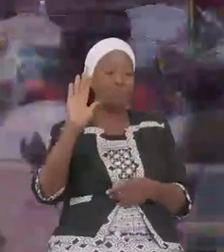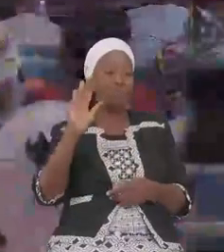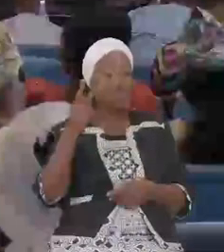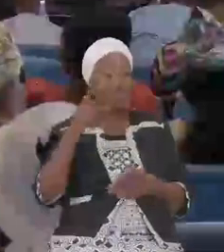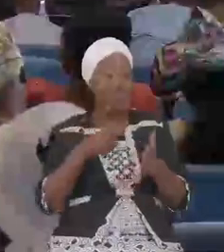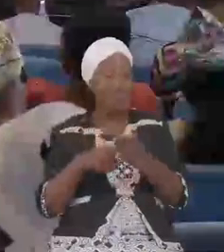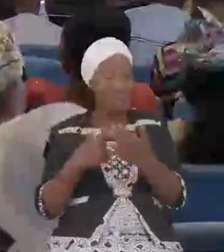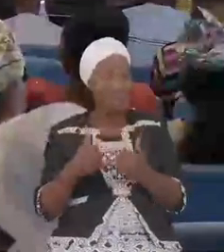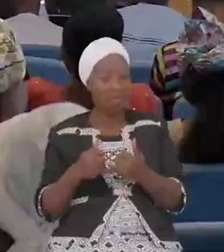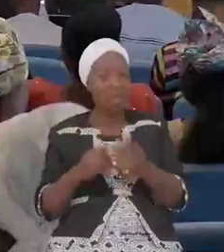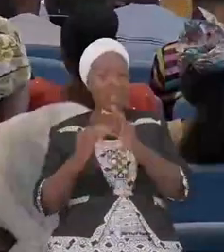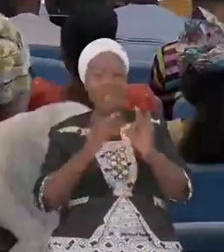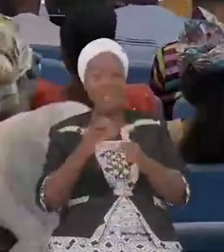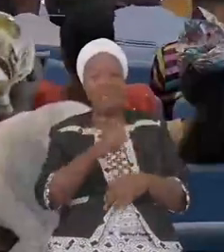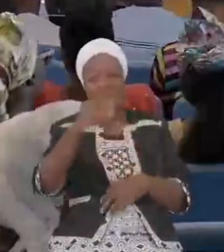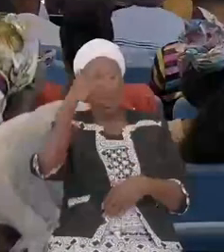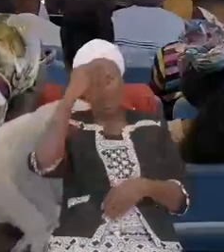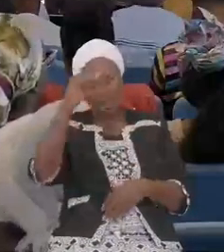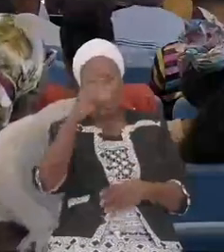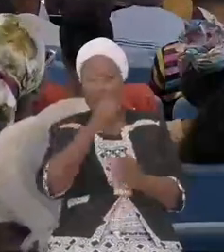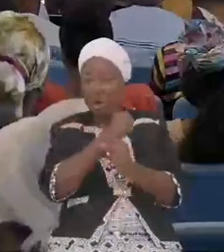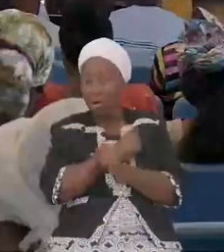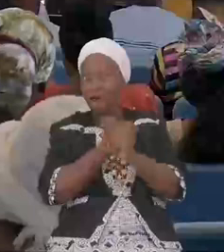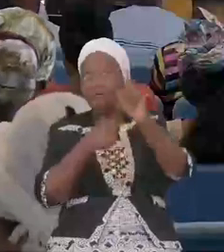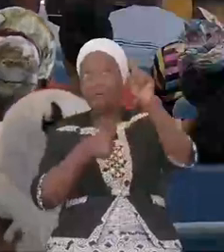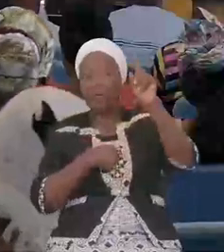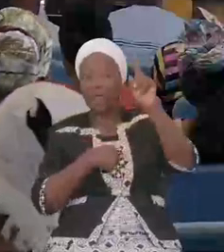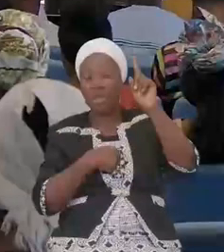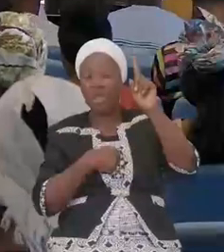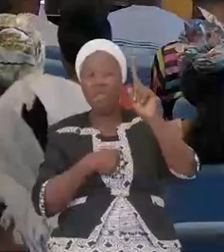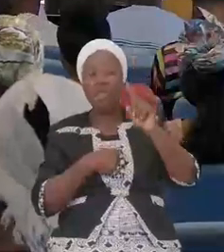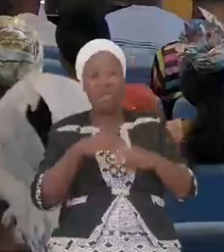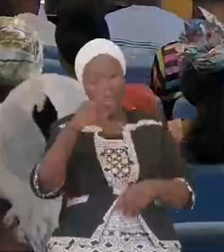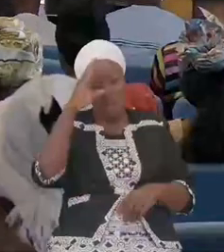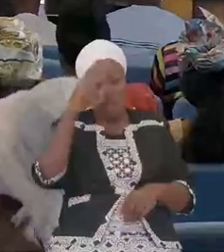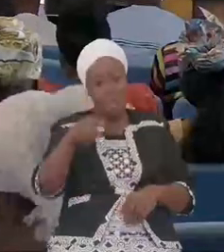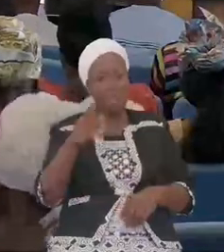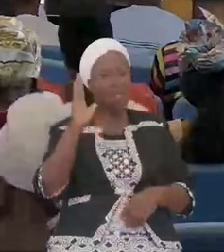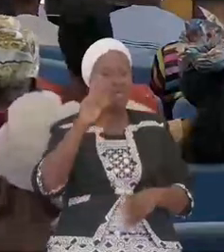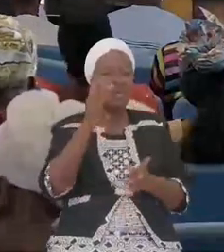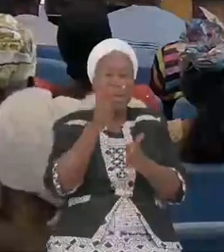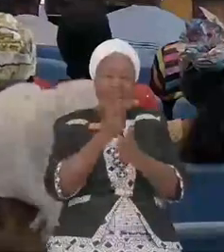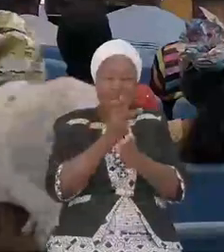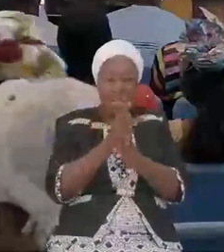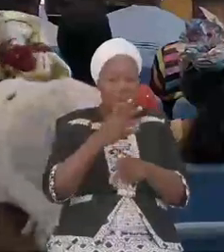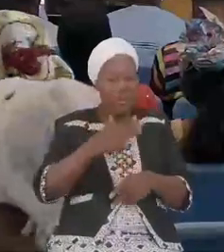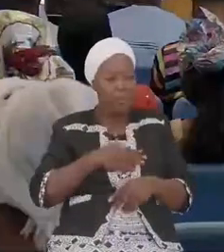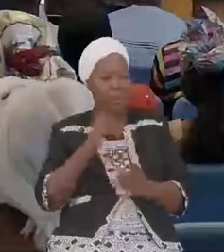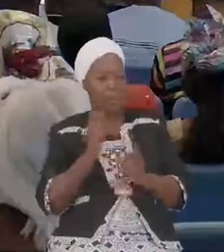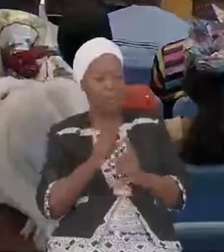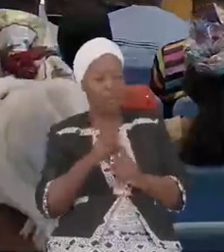si quelqu'un m'aime, il gardera ma parole. Regardez ceci